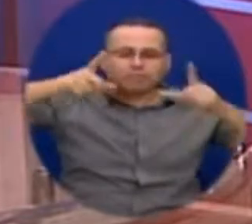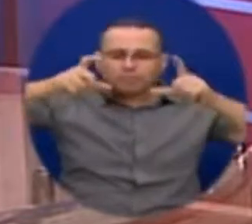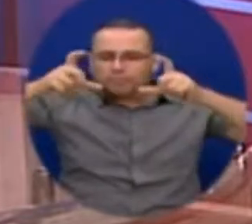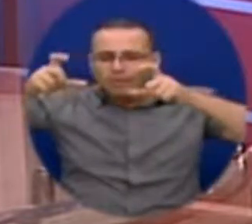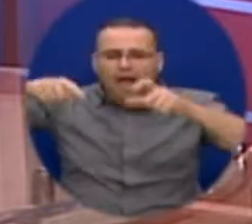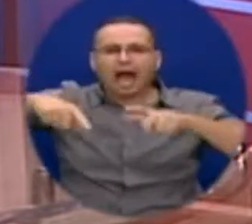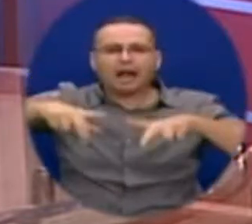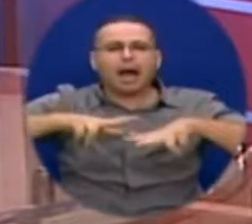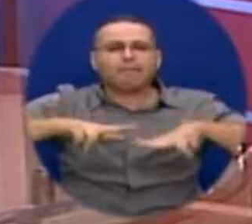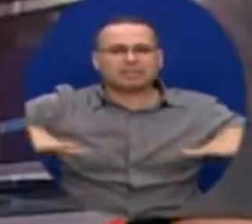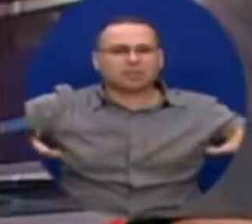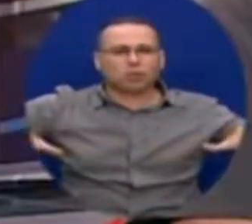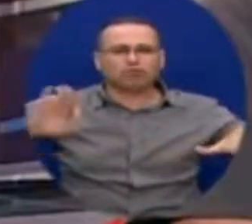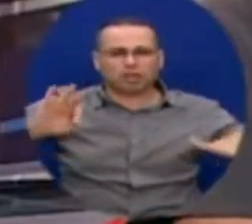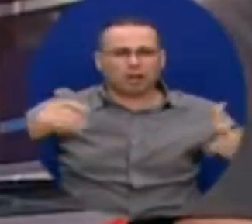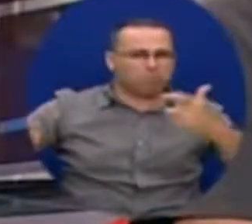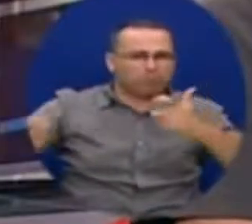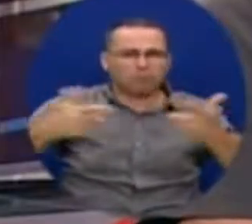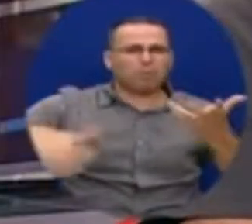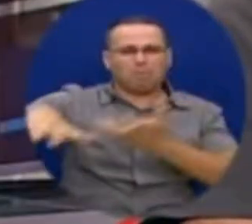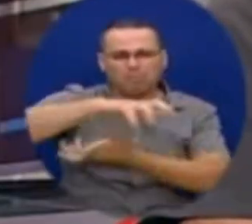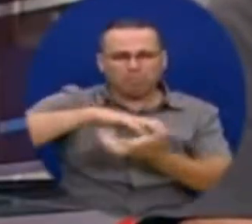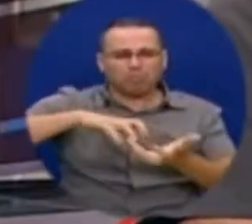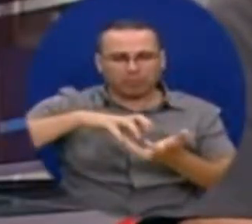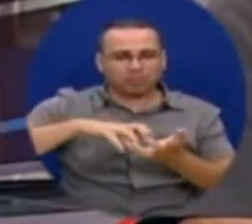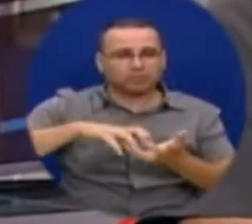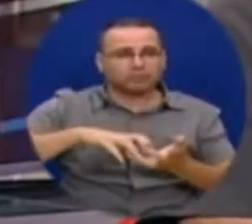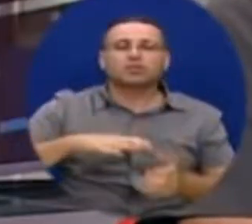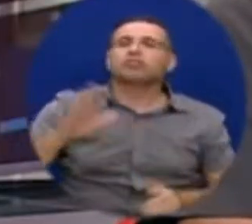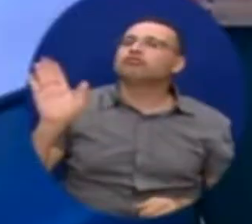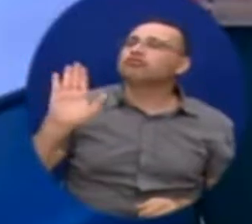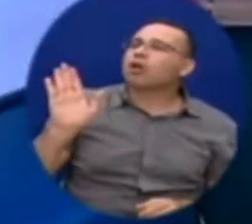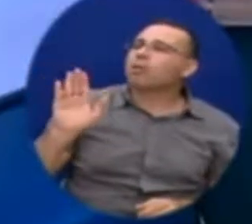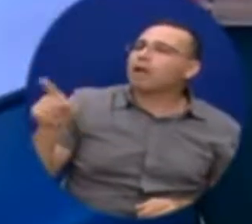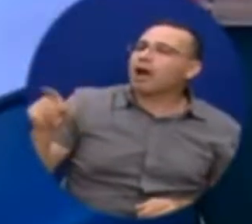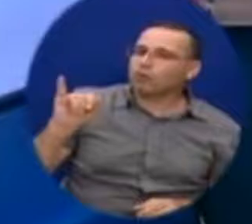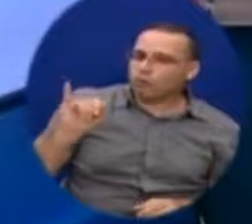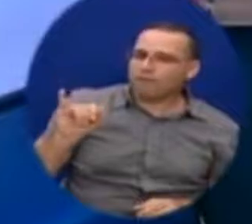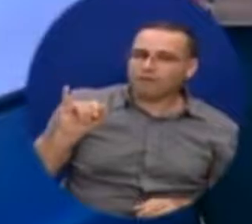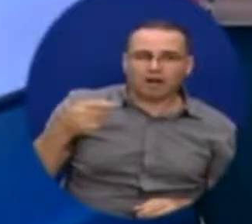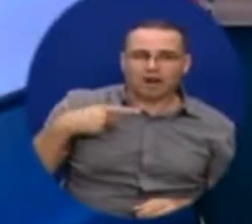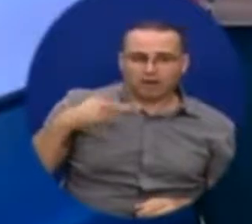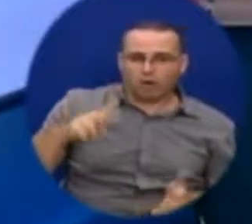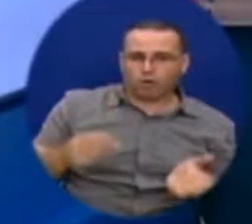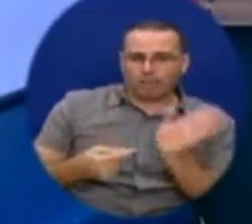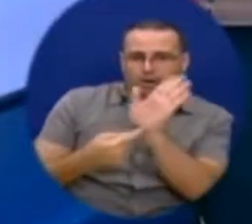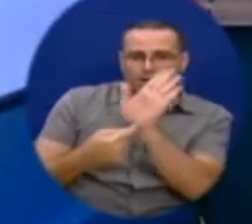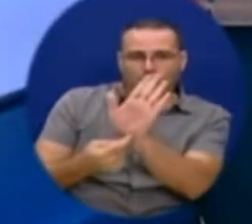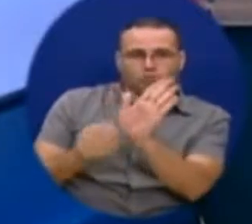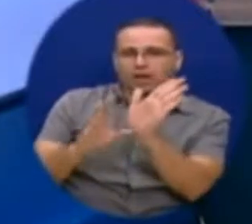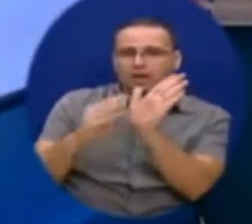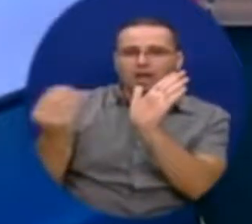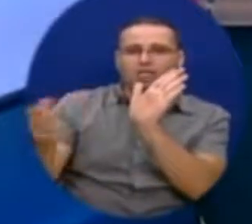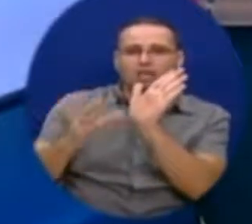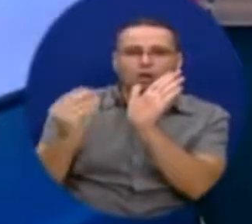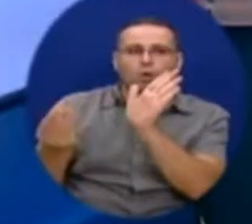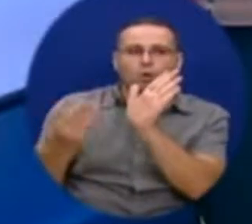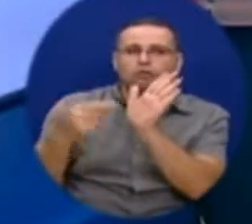מגבוה, ממרחק. שלום לך יובל. שלום. אני יכול על תוך כדי גם להראות את הקטלוג של